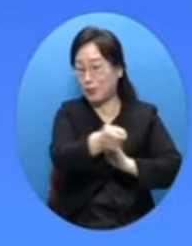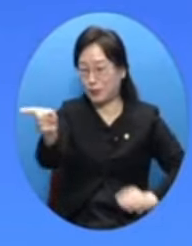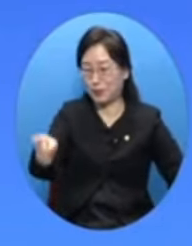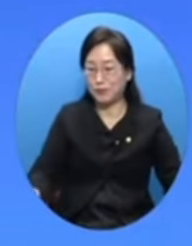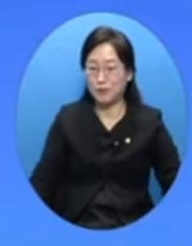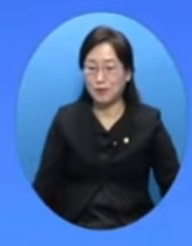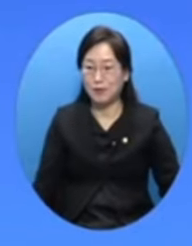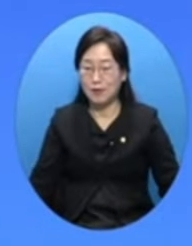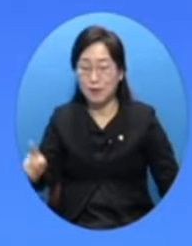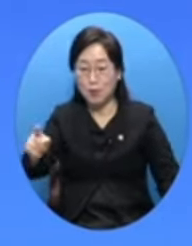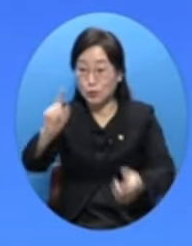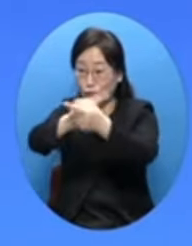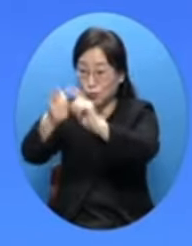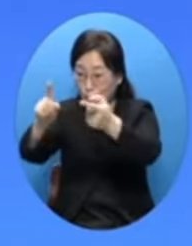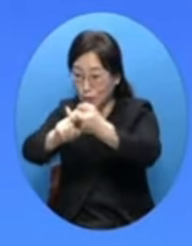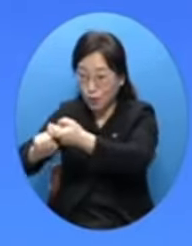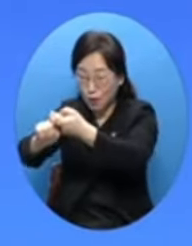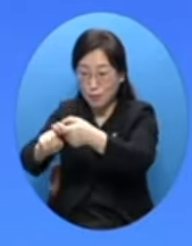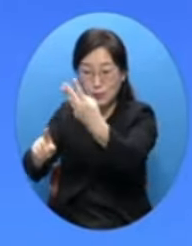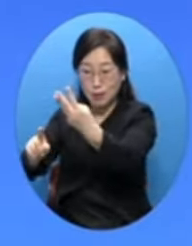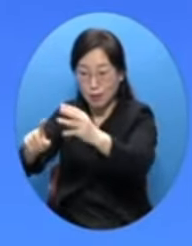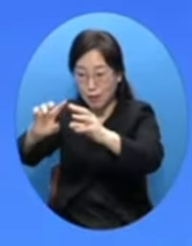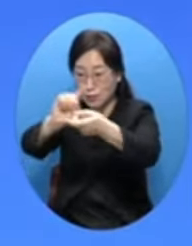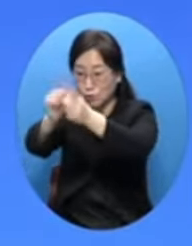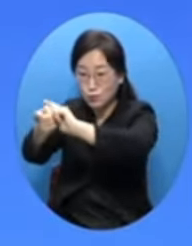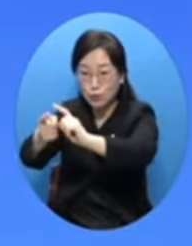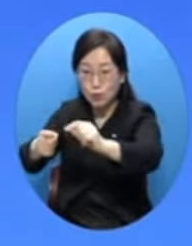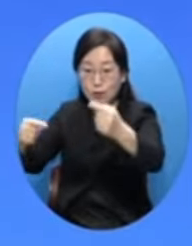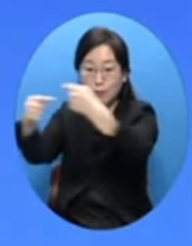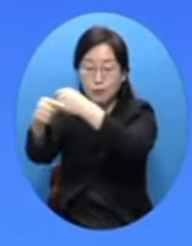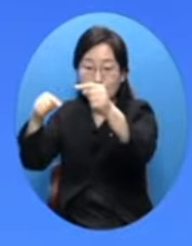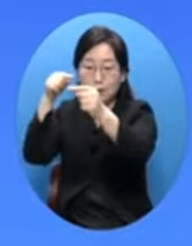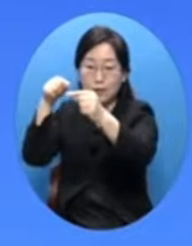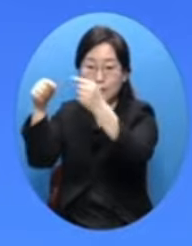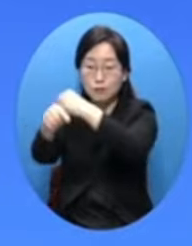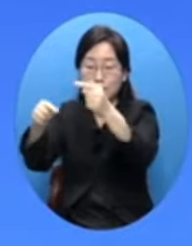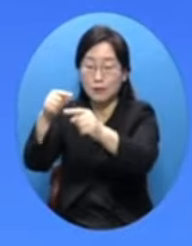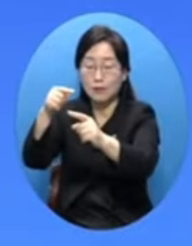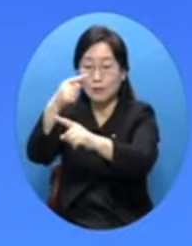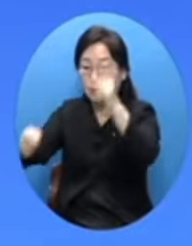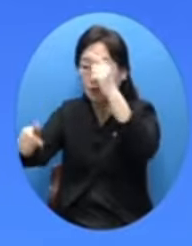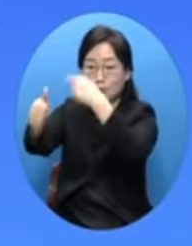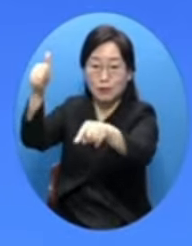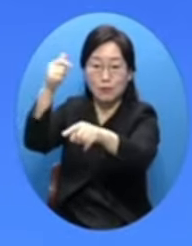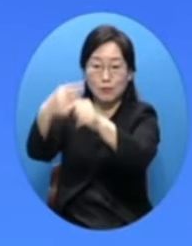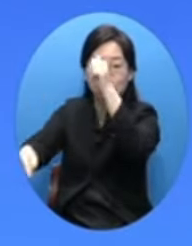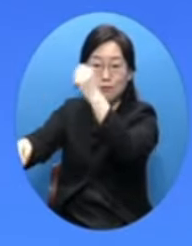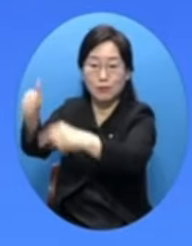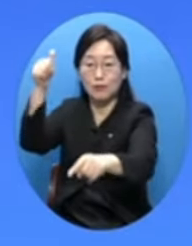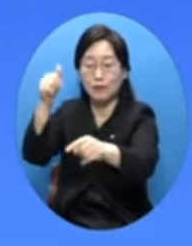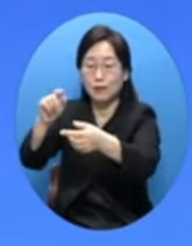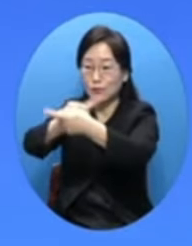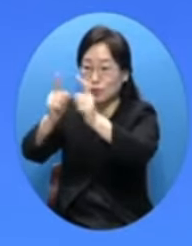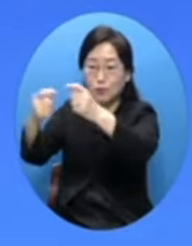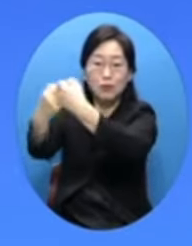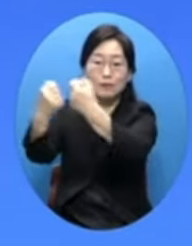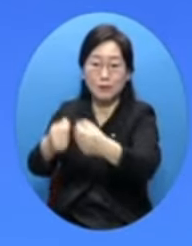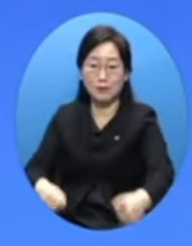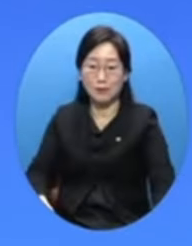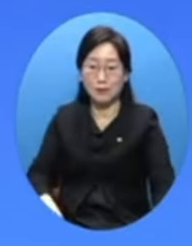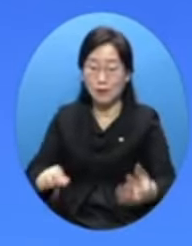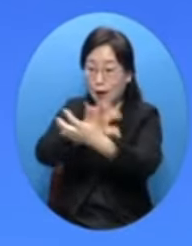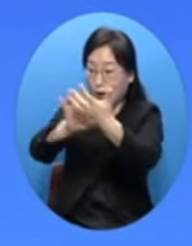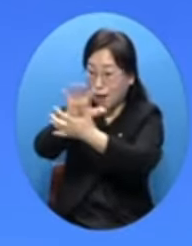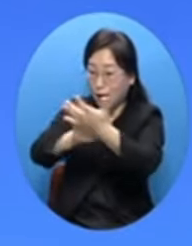사이에 서로 전쟁이 붙었습니다 이스라엘을 치러온 저들이 오히려 저일 그리 전쟁을 해서 두 나라가